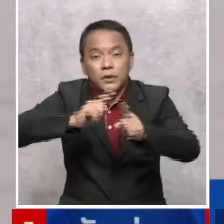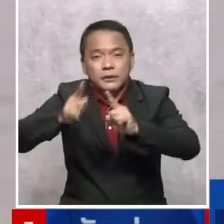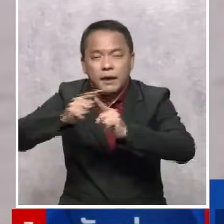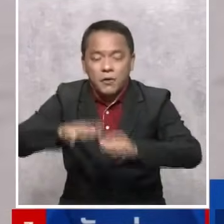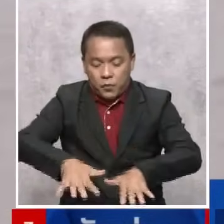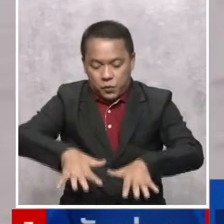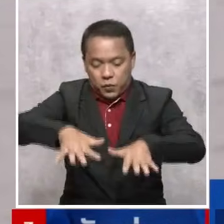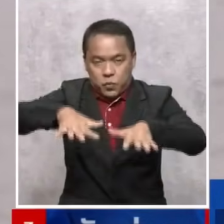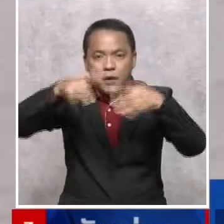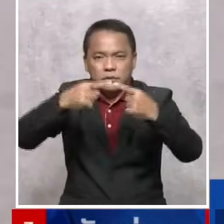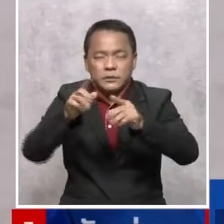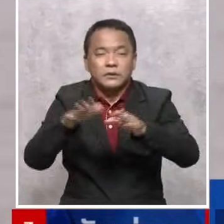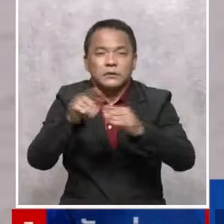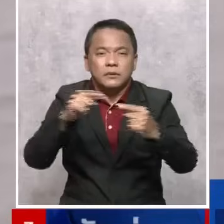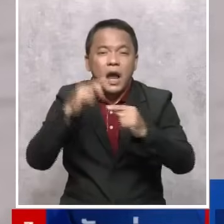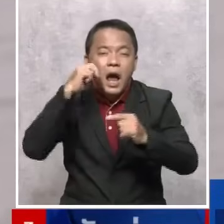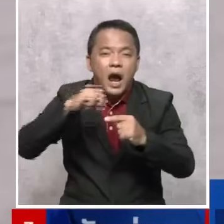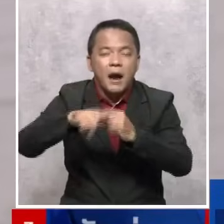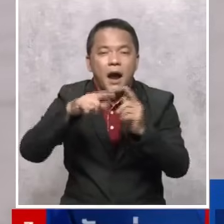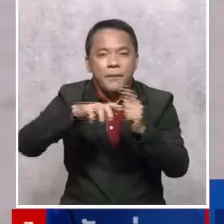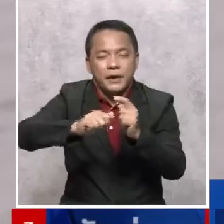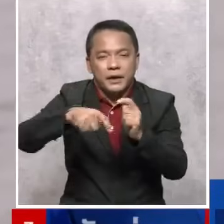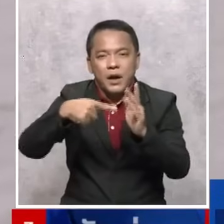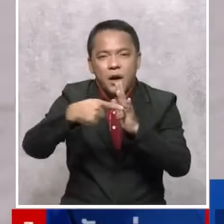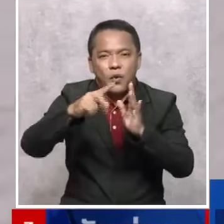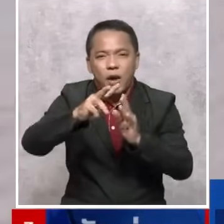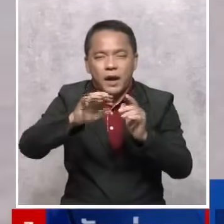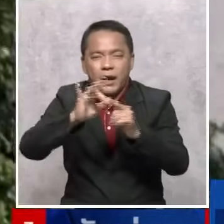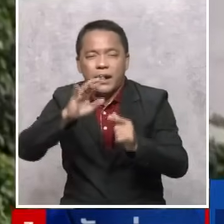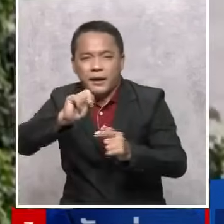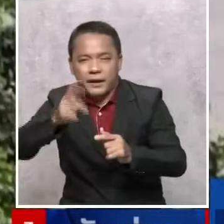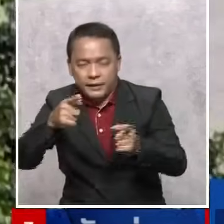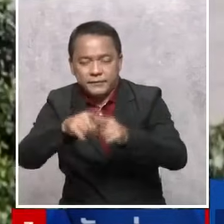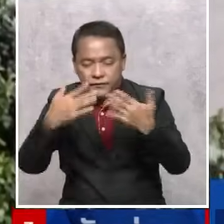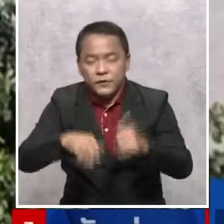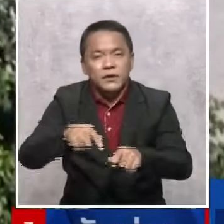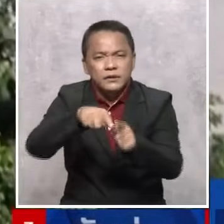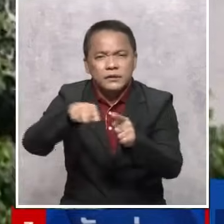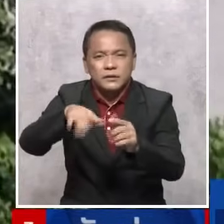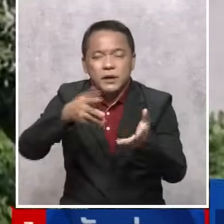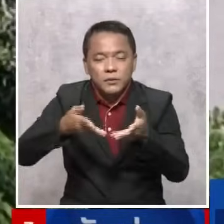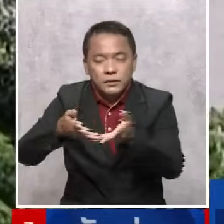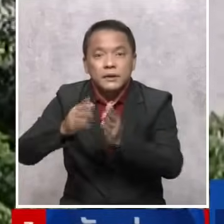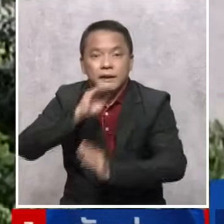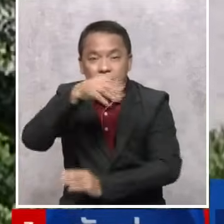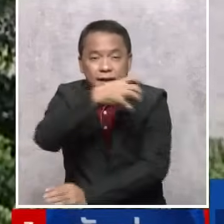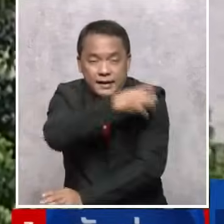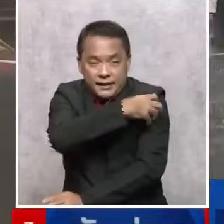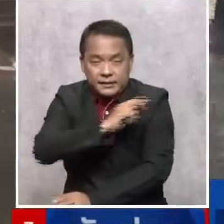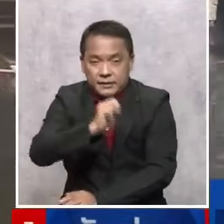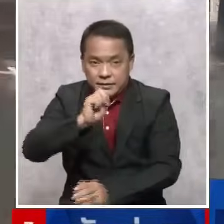เอิ่นล้นตลิ่งไม่ว่าจะเป็นพื้นที่อำเภอแว้งแล้วก็อำเภอระแงะค่ะขณะเดียวกันในพื้นที่เขตเทศบาลเมือง